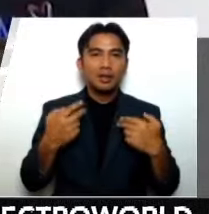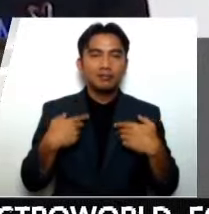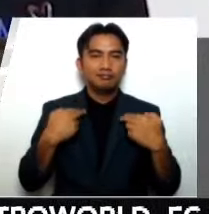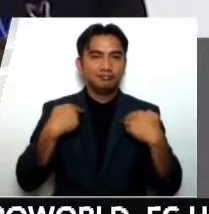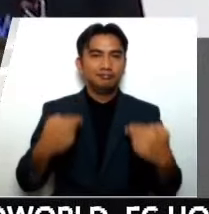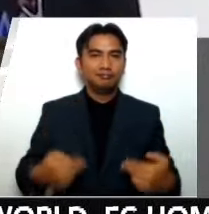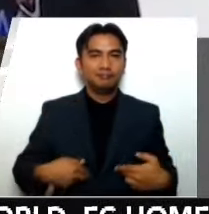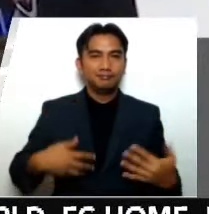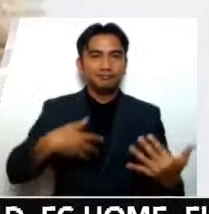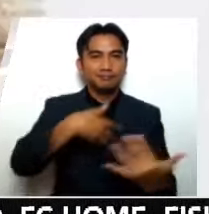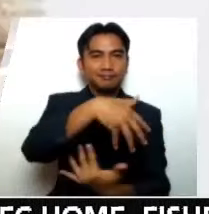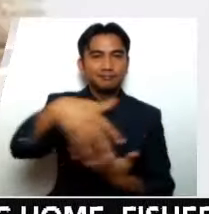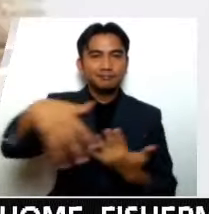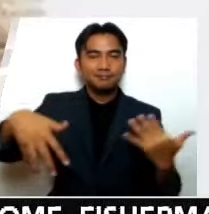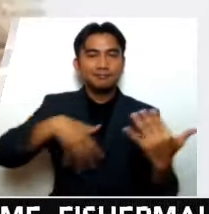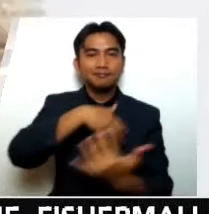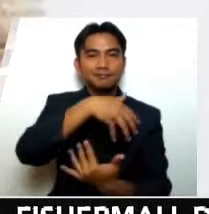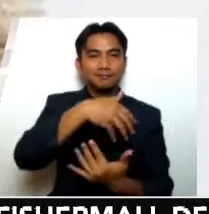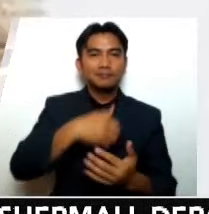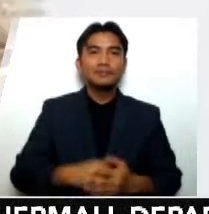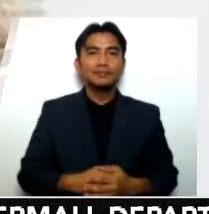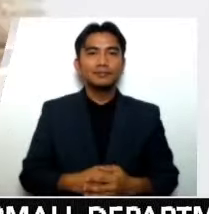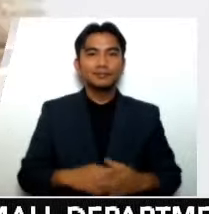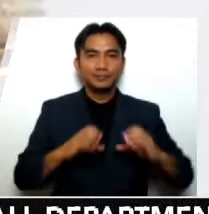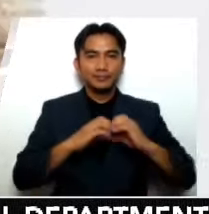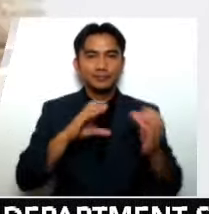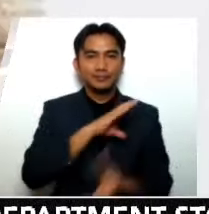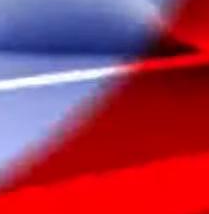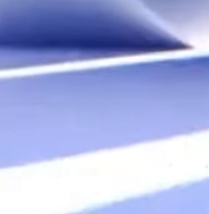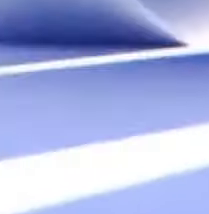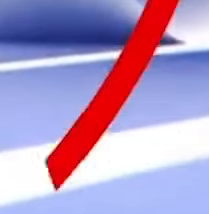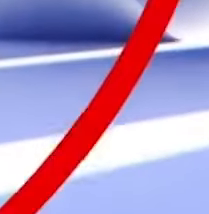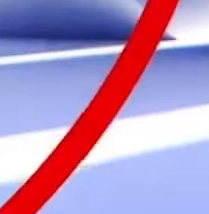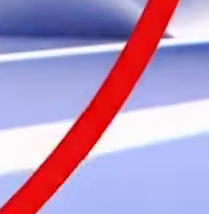Son, nagbabalita para sa GMA Integrated News.